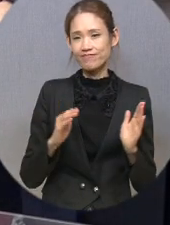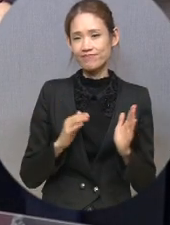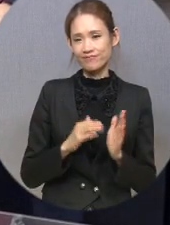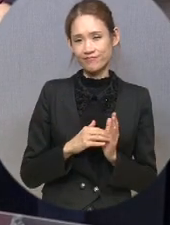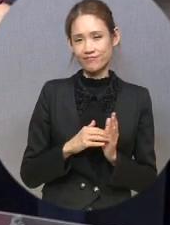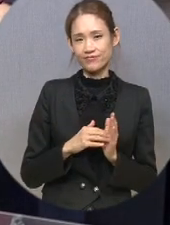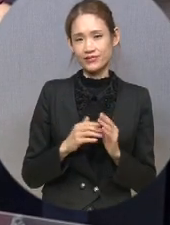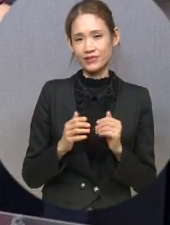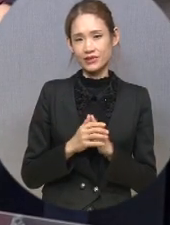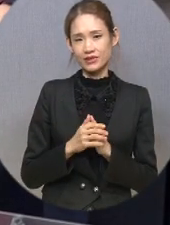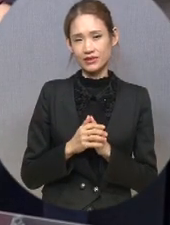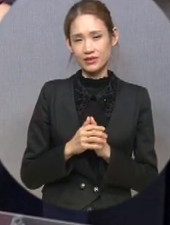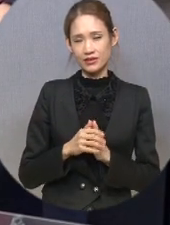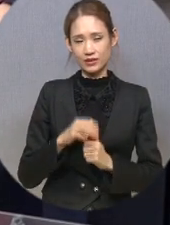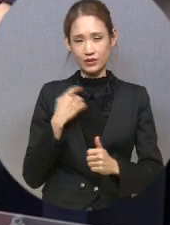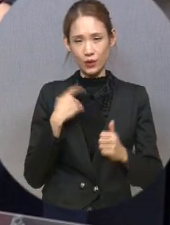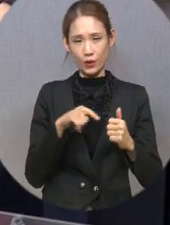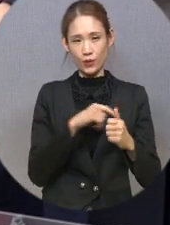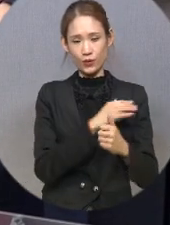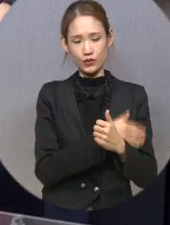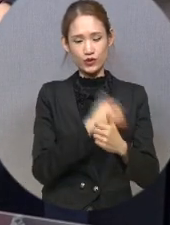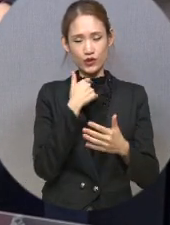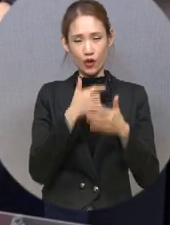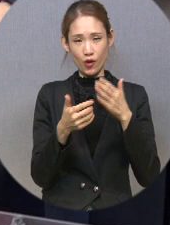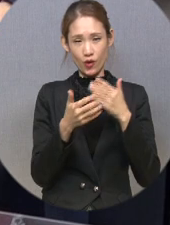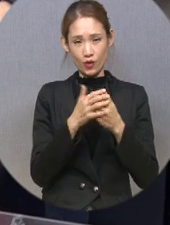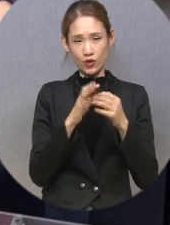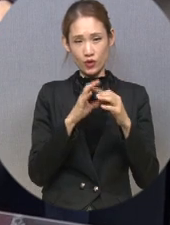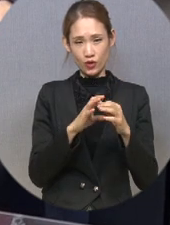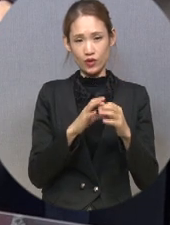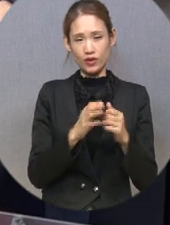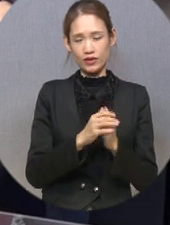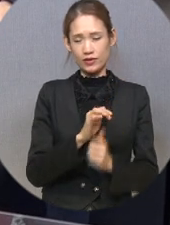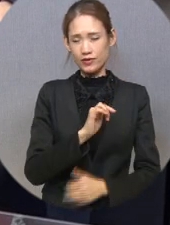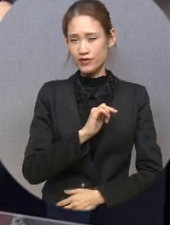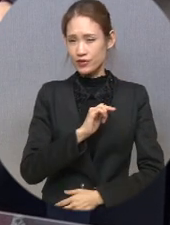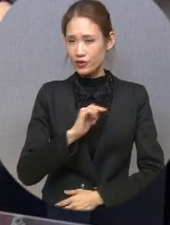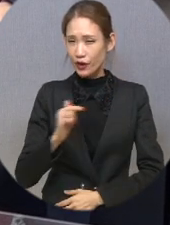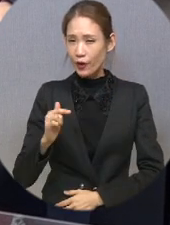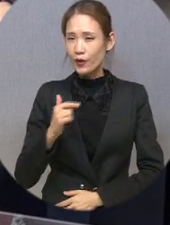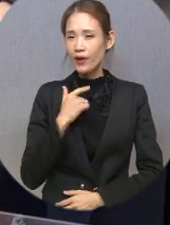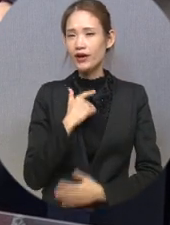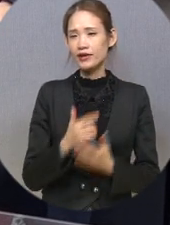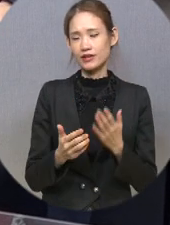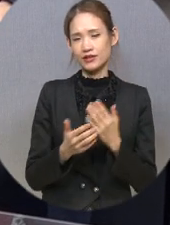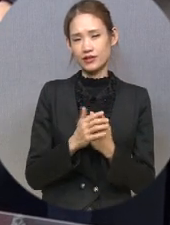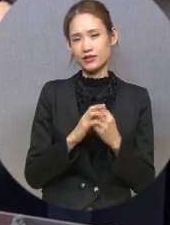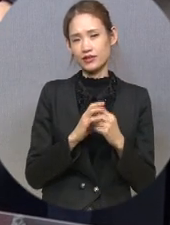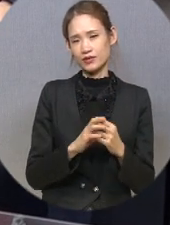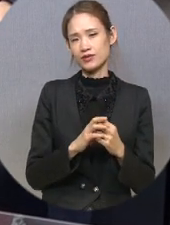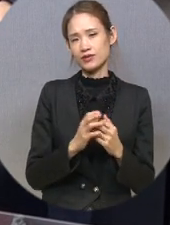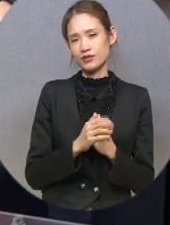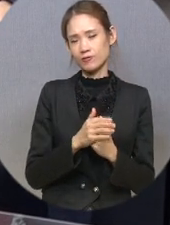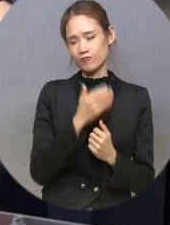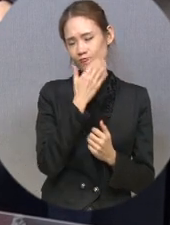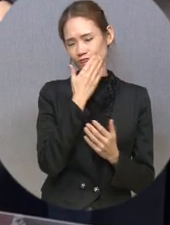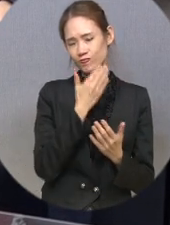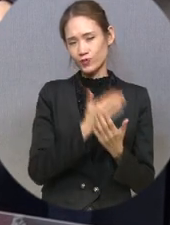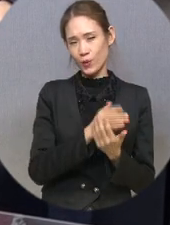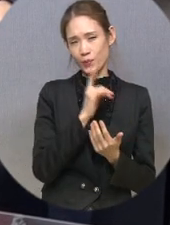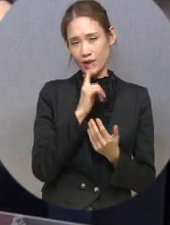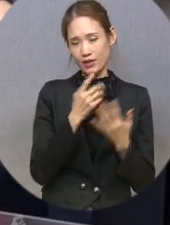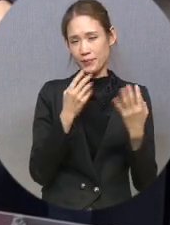그 교육 경력을 통해서 정말 여러 가지 경험을 토대로 정말 중요한 말씀을